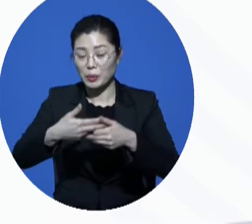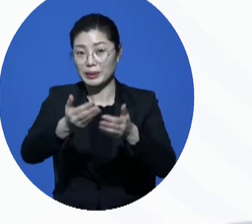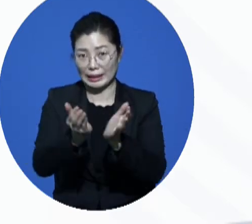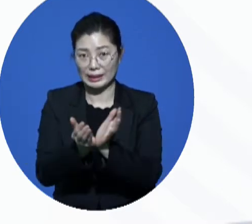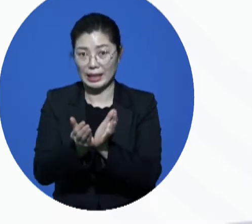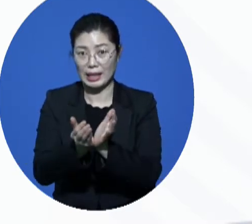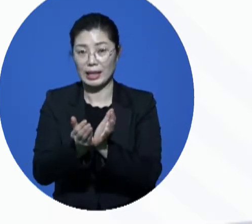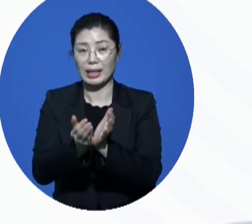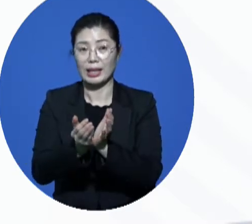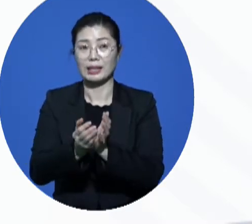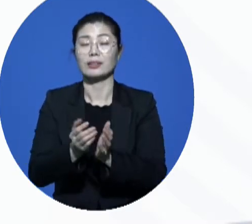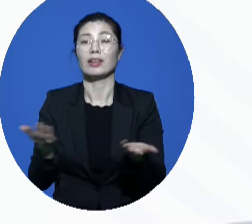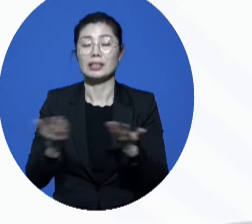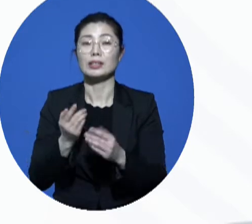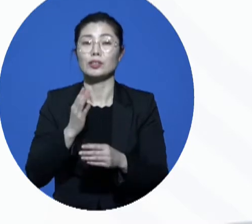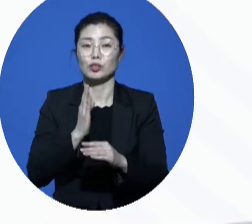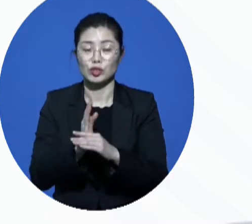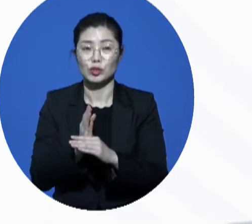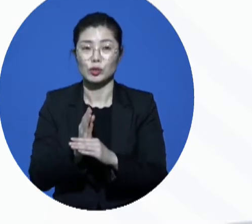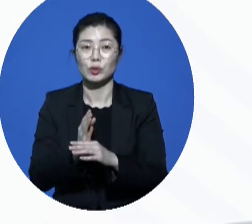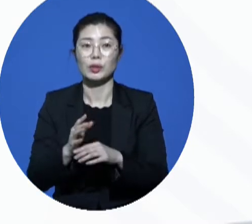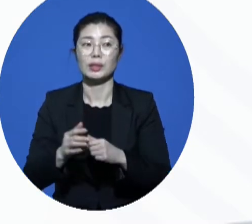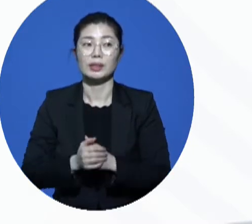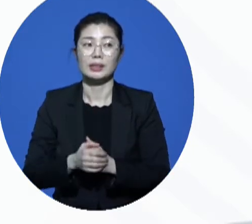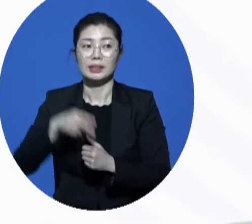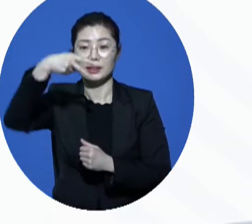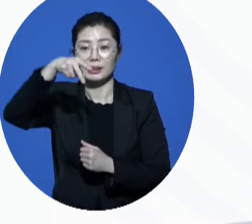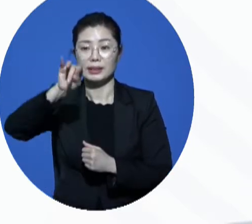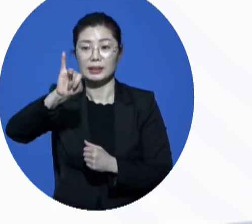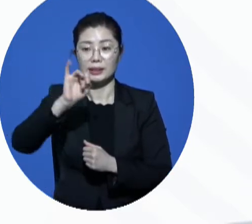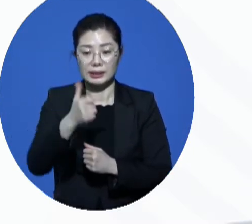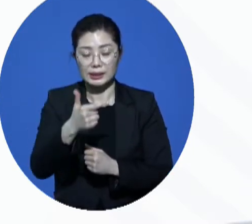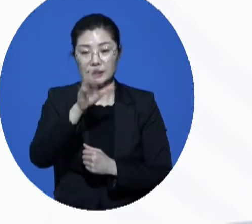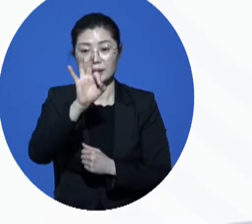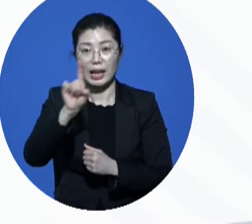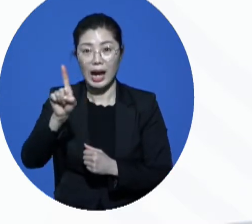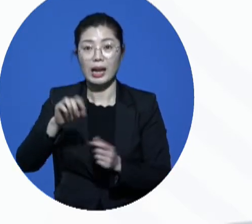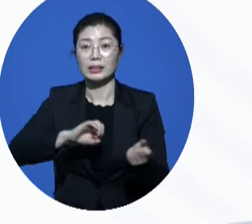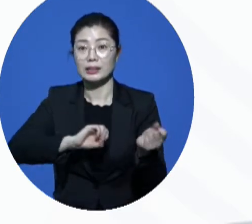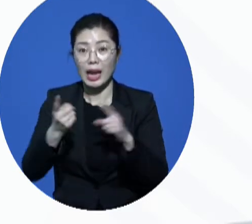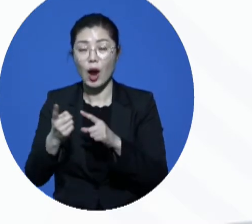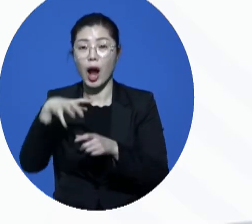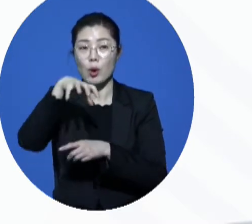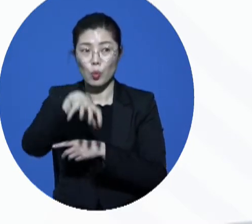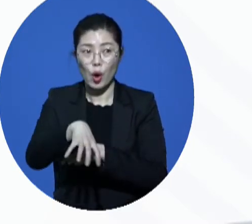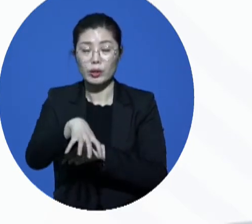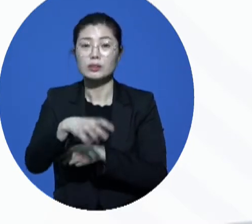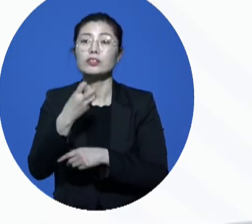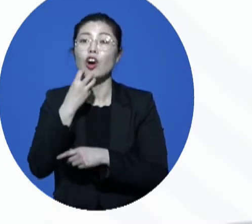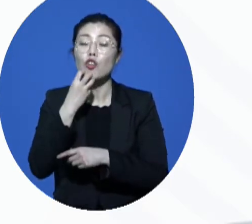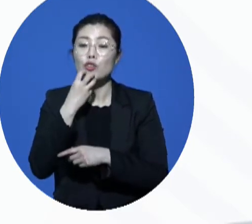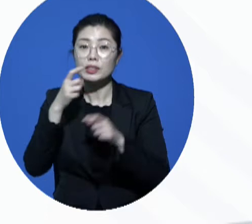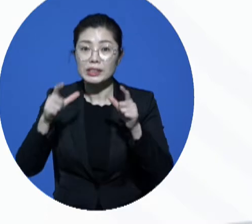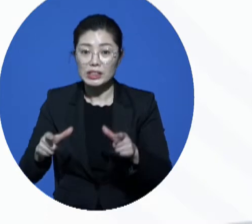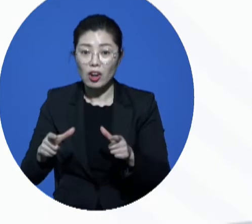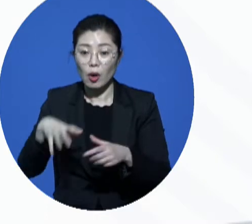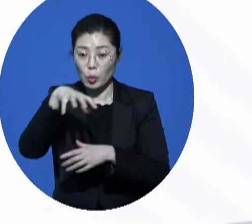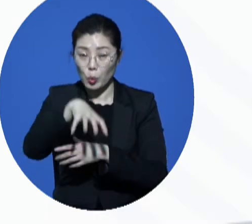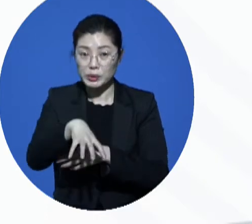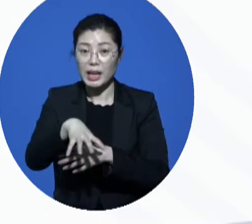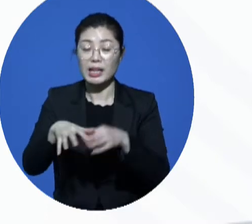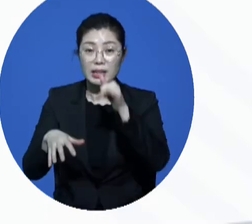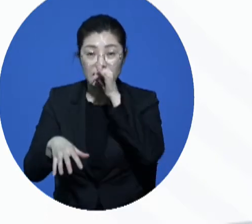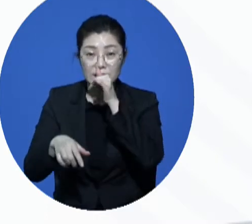저는 신나원 긴급탈시설 신화재활원이라고 한국의 서울시 송파구에 위치하는